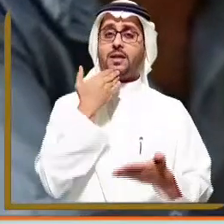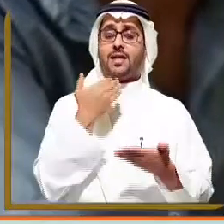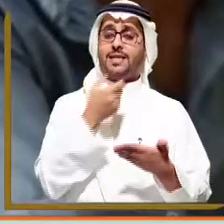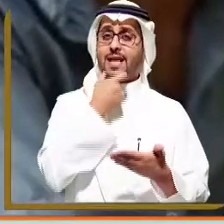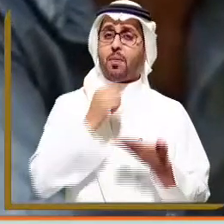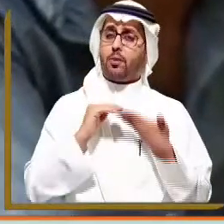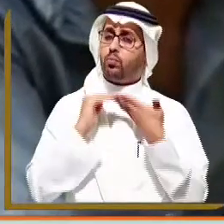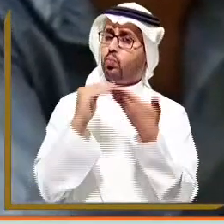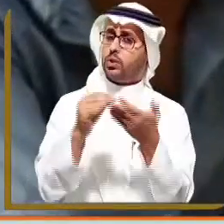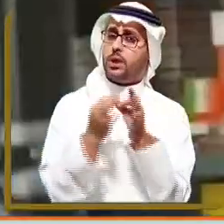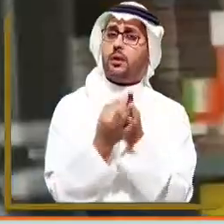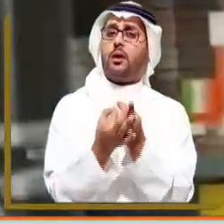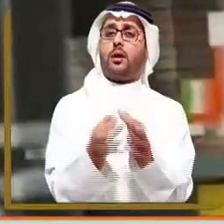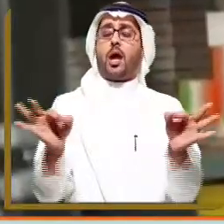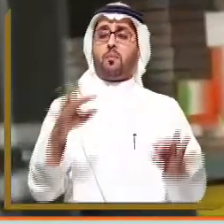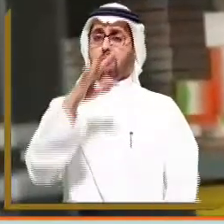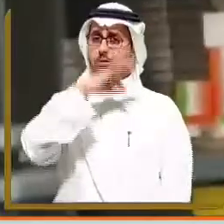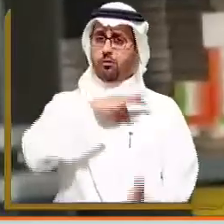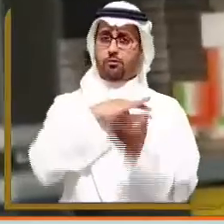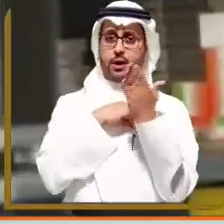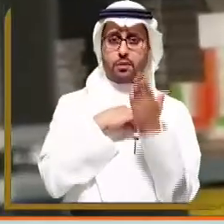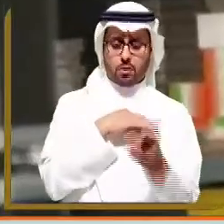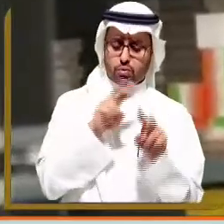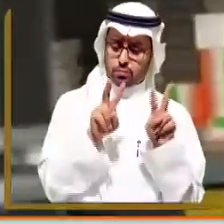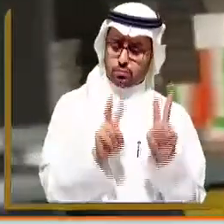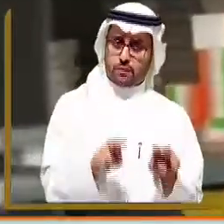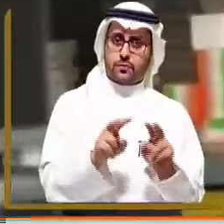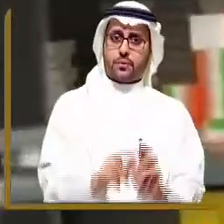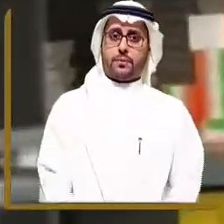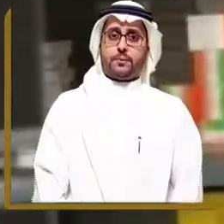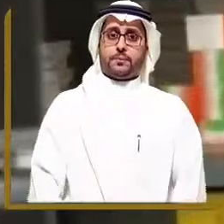ل1794 مستفيدا خلال نفس الفترة.